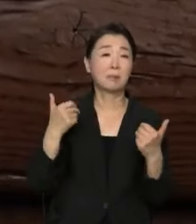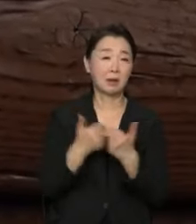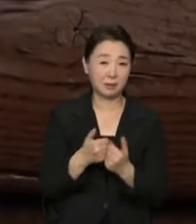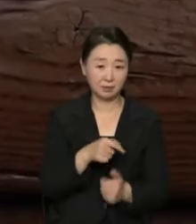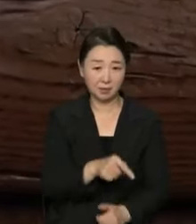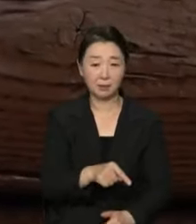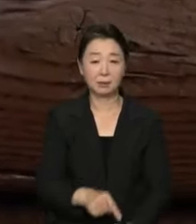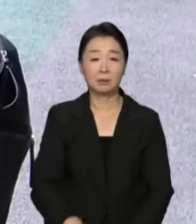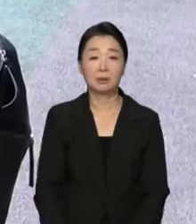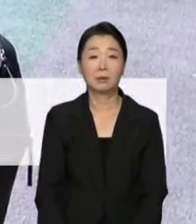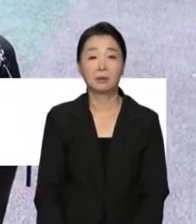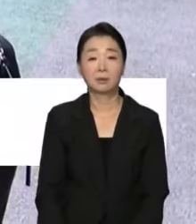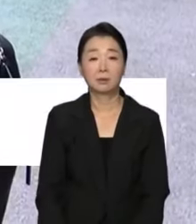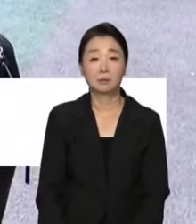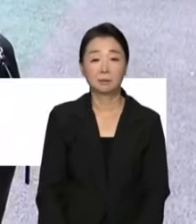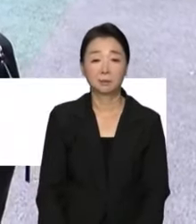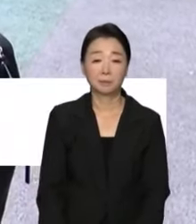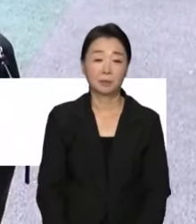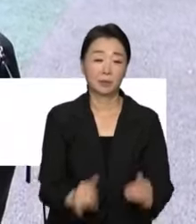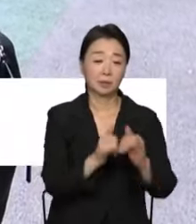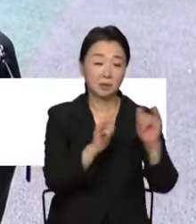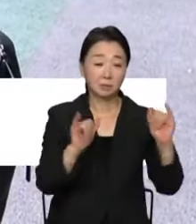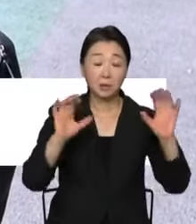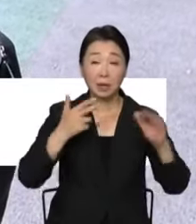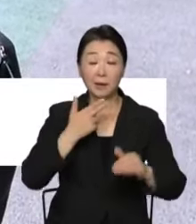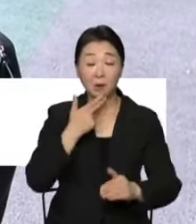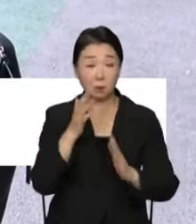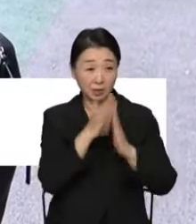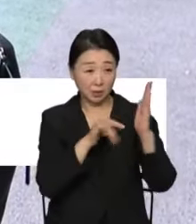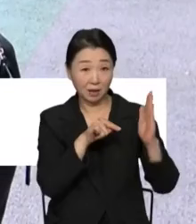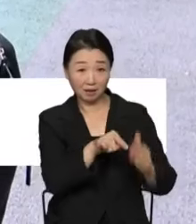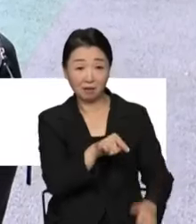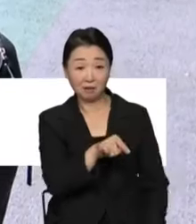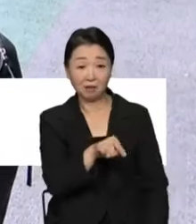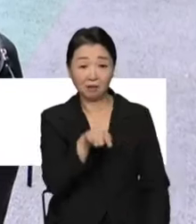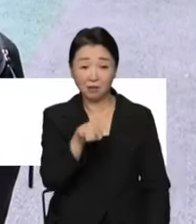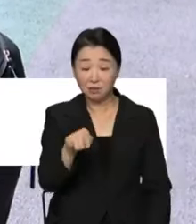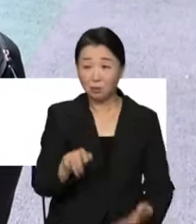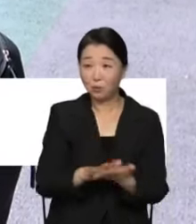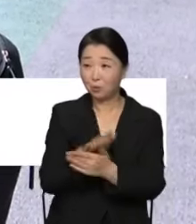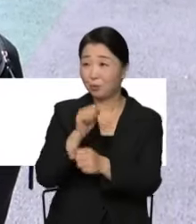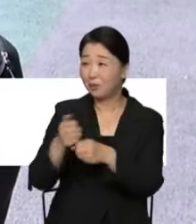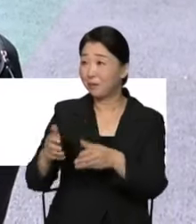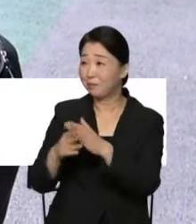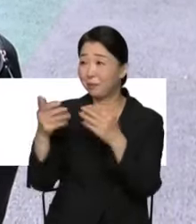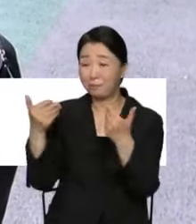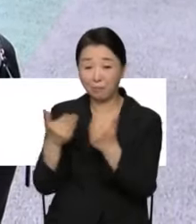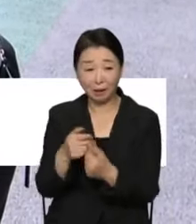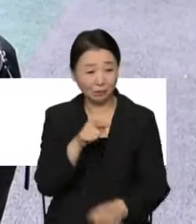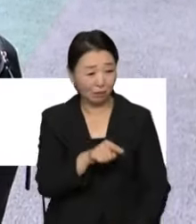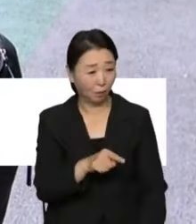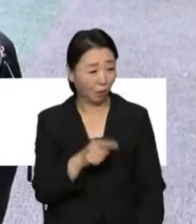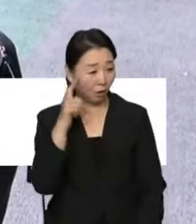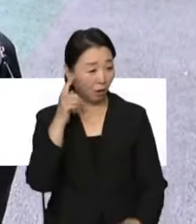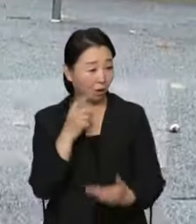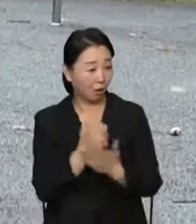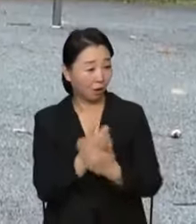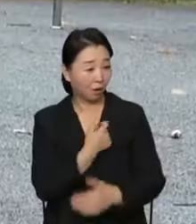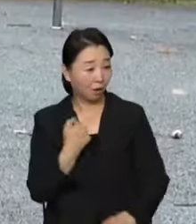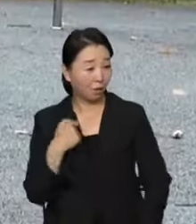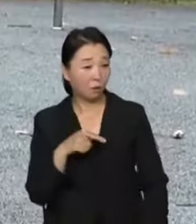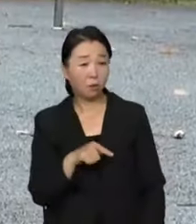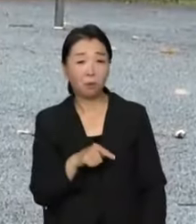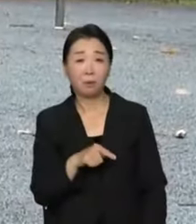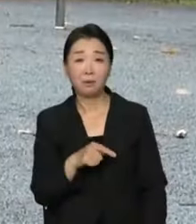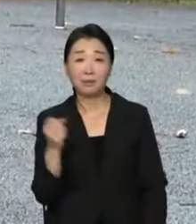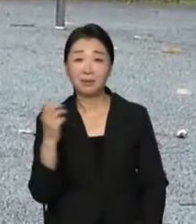반대했습니다. 그 같은 이웃 주민들이 아이가 없는 가정에서 이거를 반대했다는 자체가 너무 좀 큰 충격이었어요.